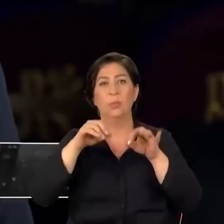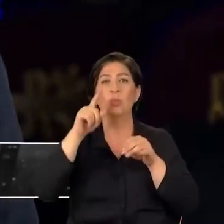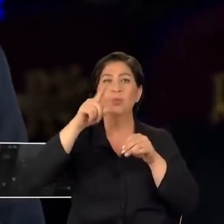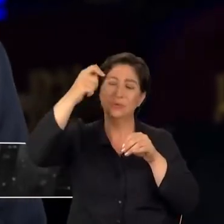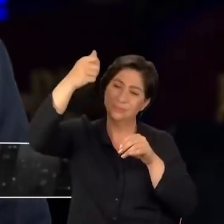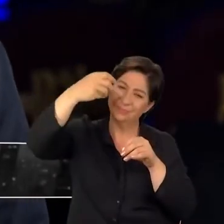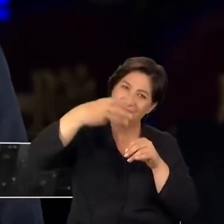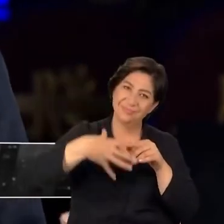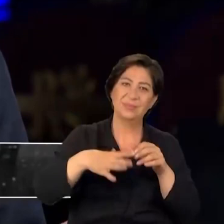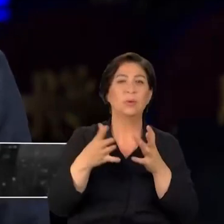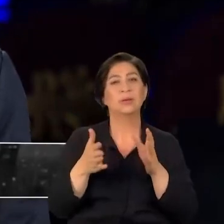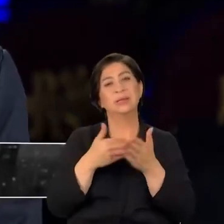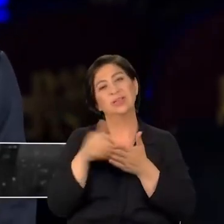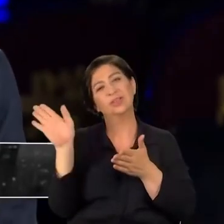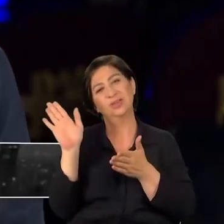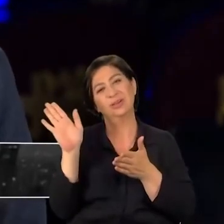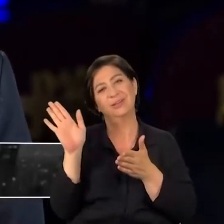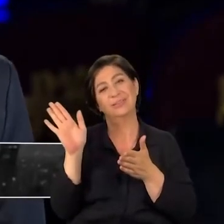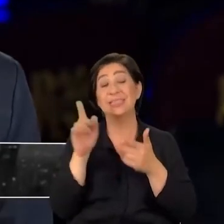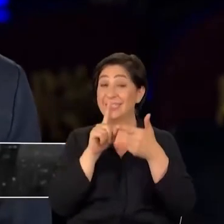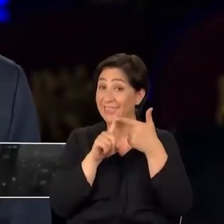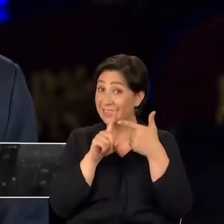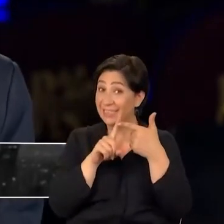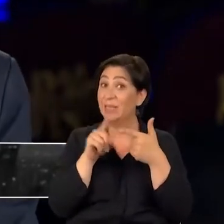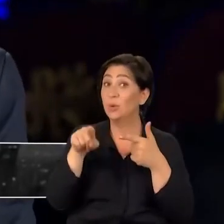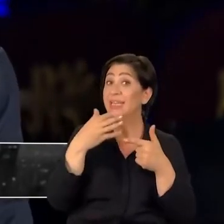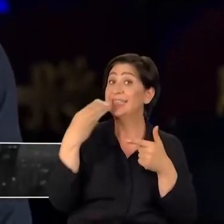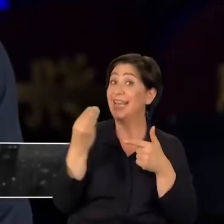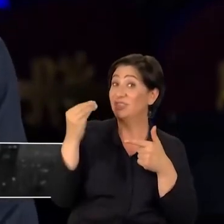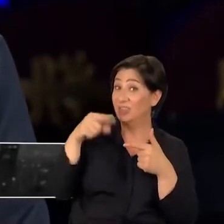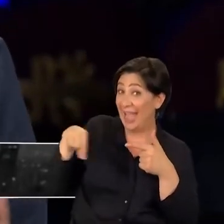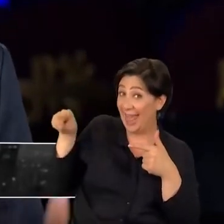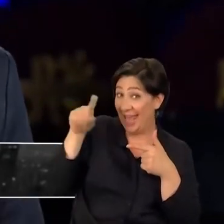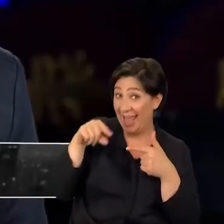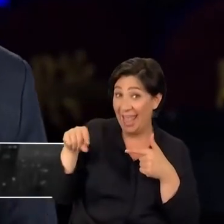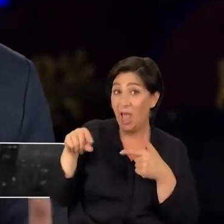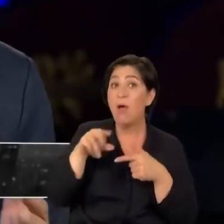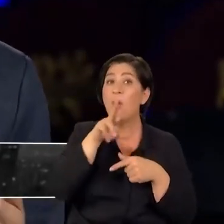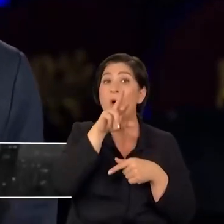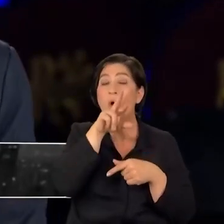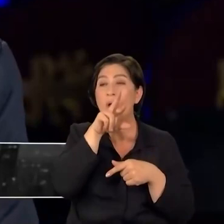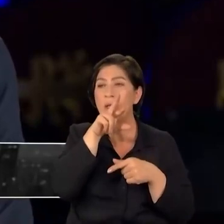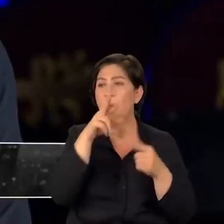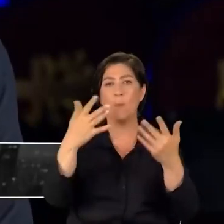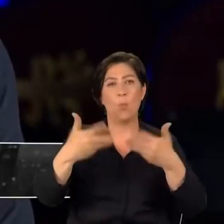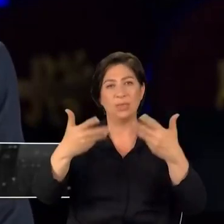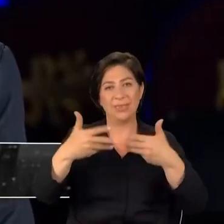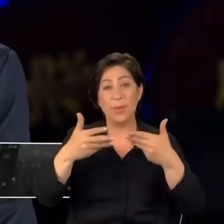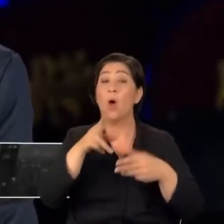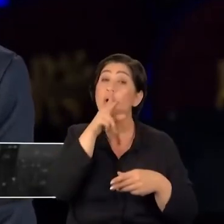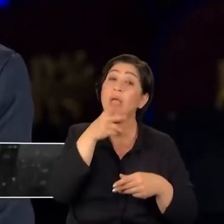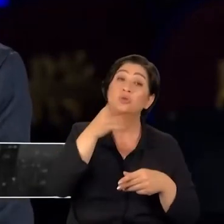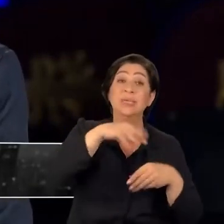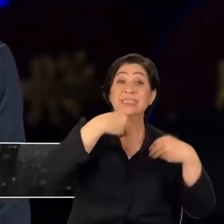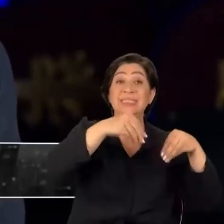hiyerarşiden kurtulacaklar. İki, bu çocuklar, genç kuşağı öğlene kadar diyelim muhasebe elemanı, öğleden